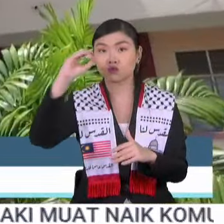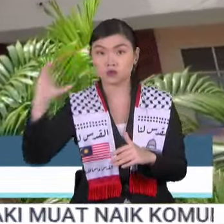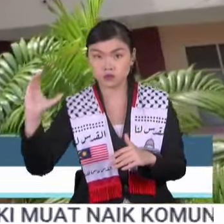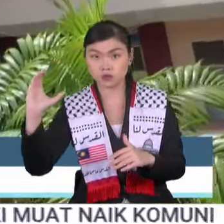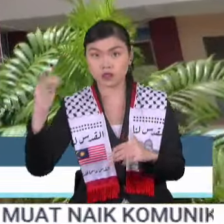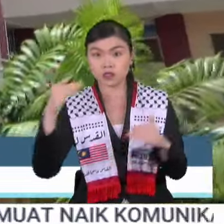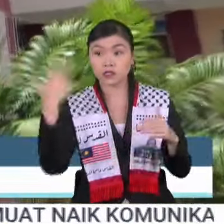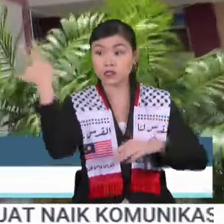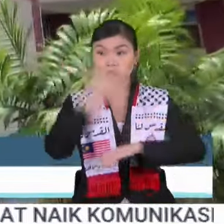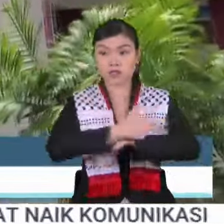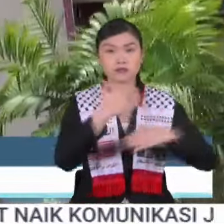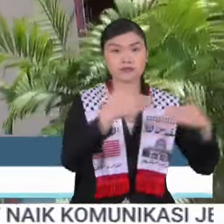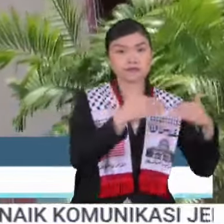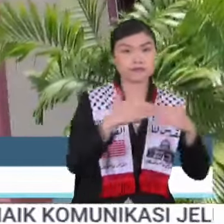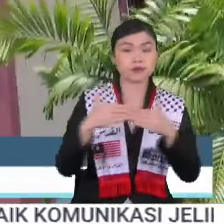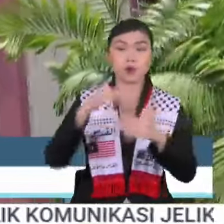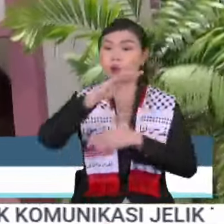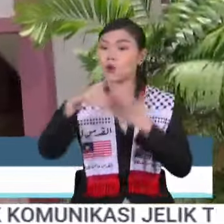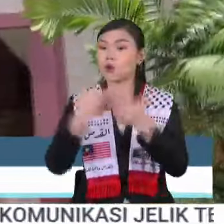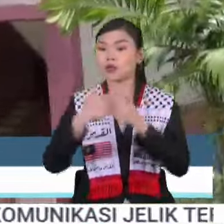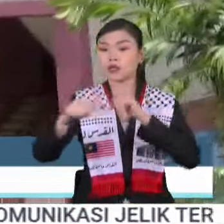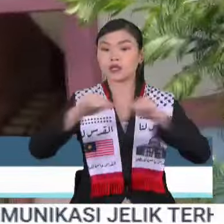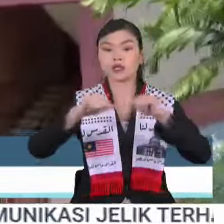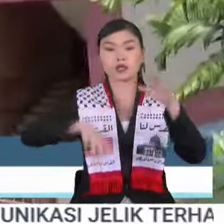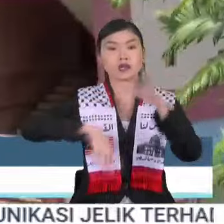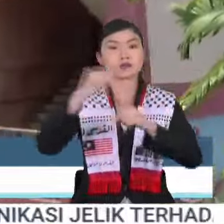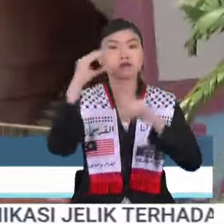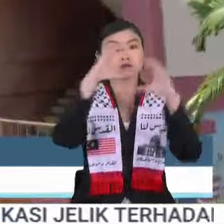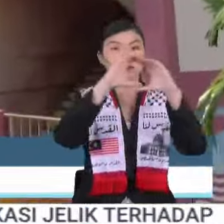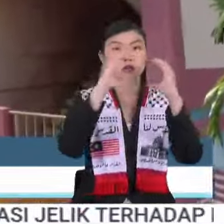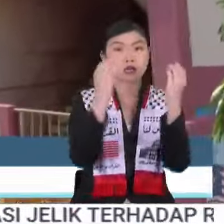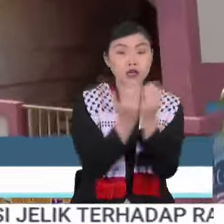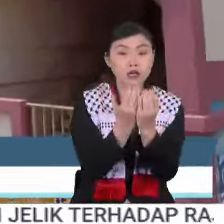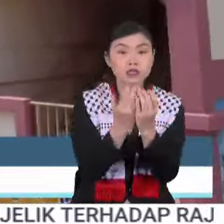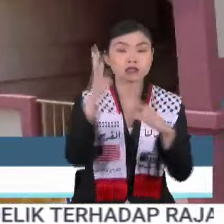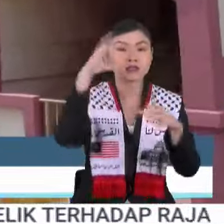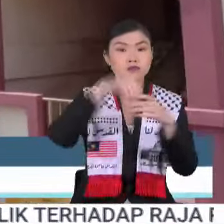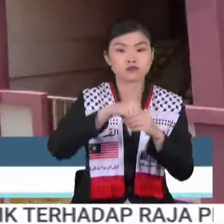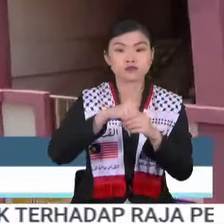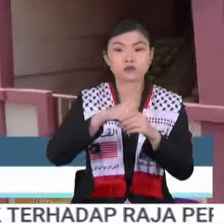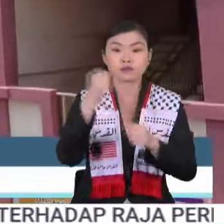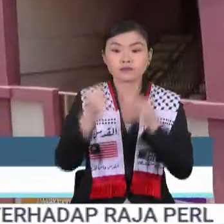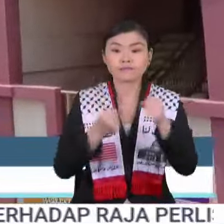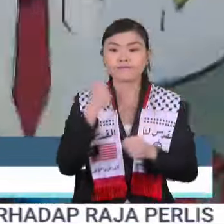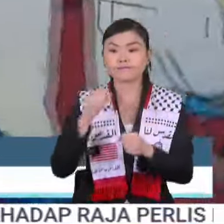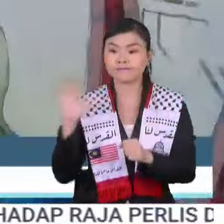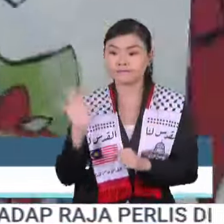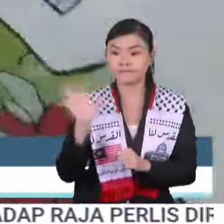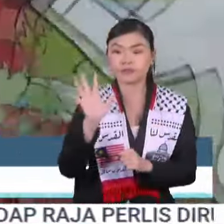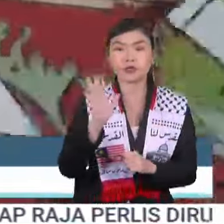berturut-turut sebarang aktiviti luar bilik darjah termasuk merentas Desa tidak